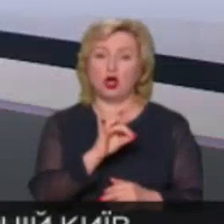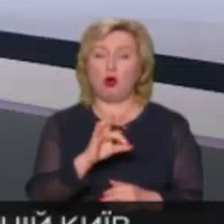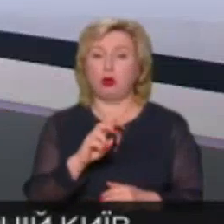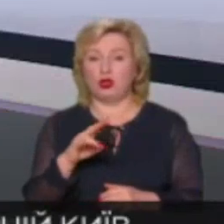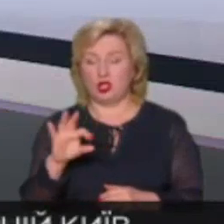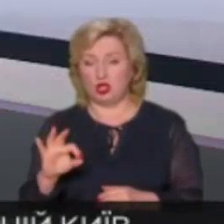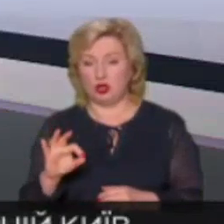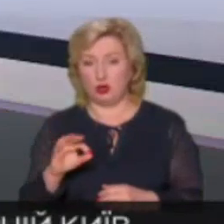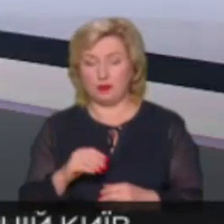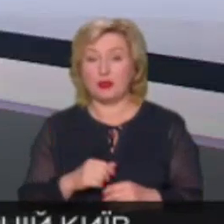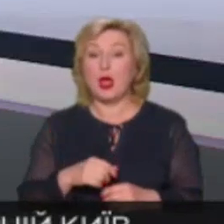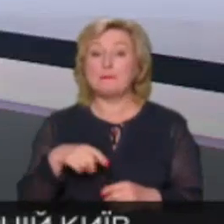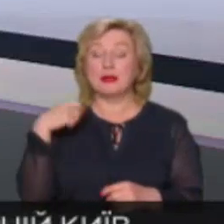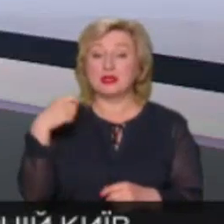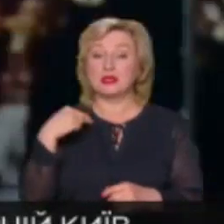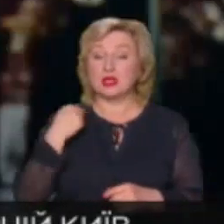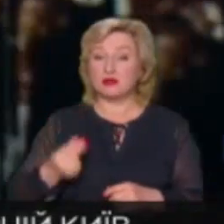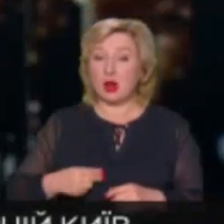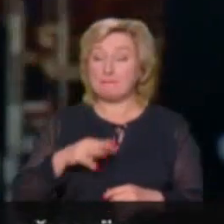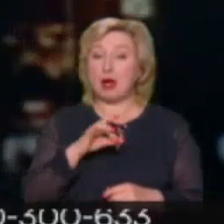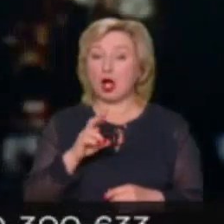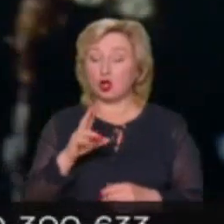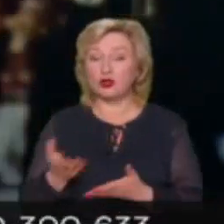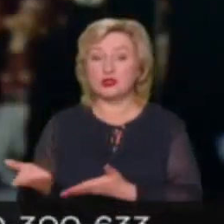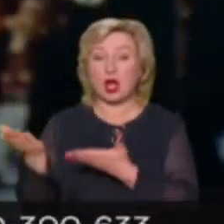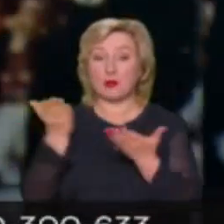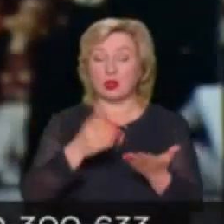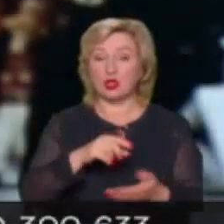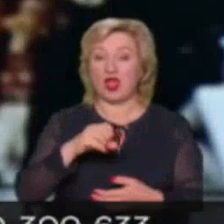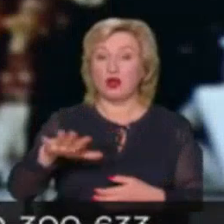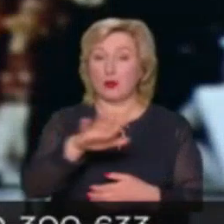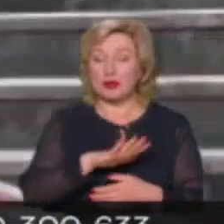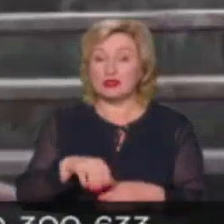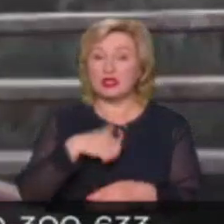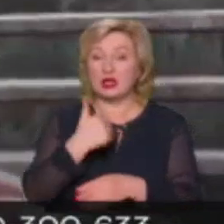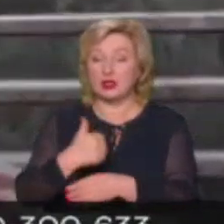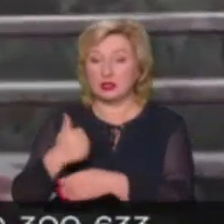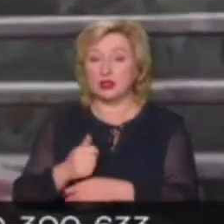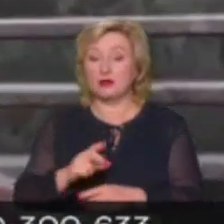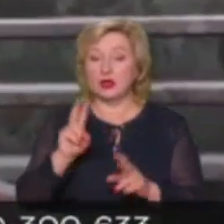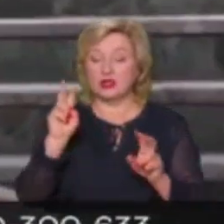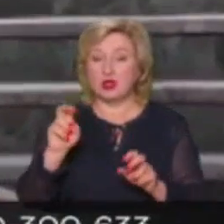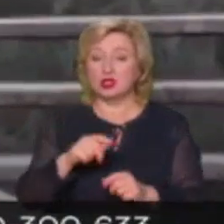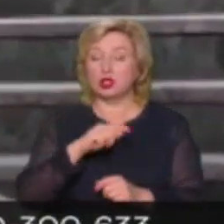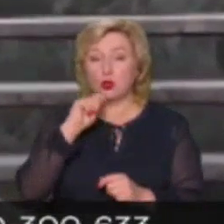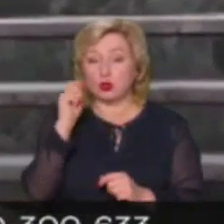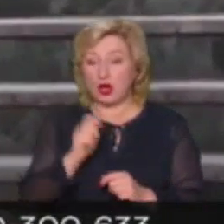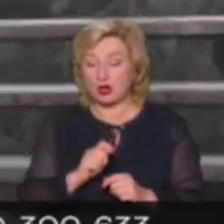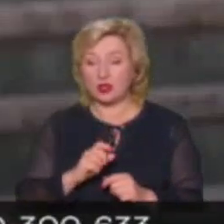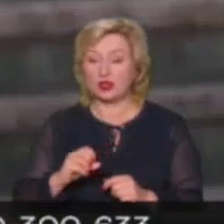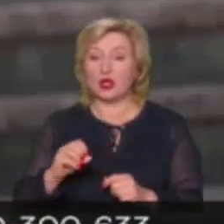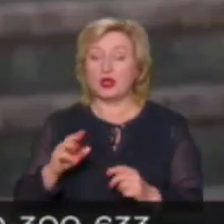А от президент Франції Еммануель Макрон запросив європейських лідерів на спеціальну зустріч, присвячену Україні. Заявили про це в Єлисейському